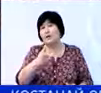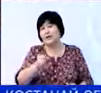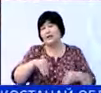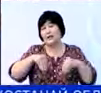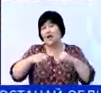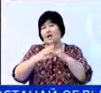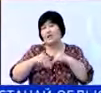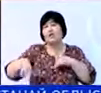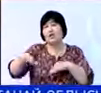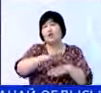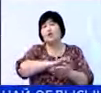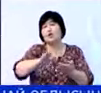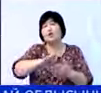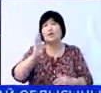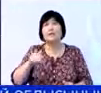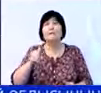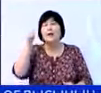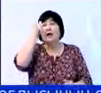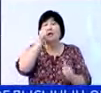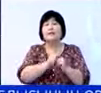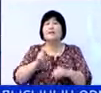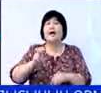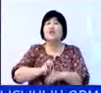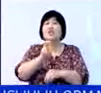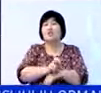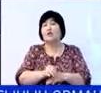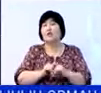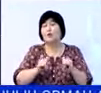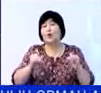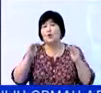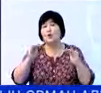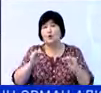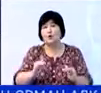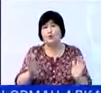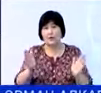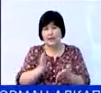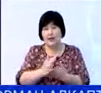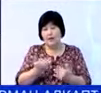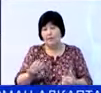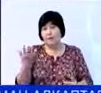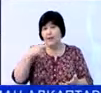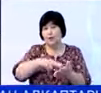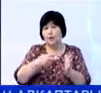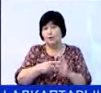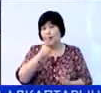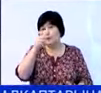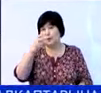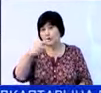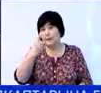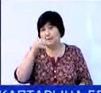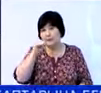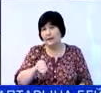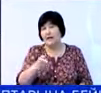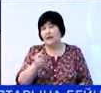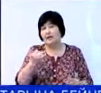жерге жүргізіледі. Жылдан жылға шегірткенің көлемі төмен түсіп келе жатыр. Былтыр біз жоспарлаған 121 мың гектар